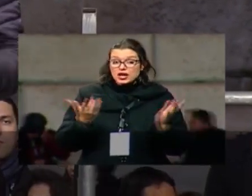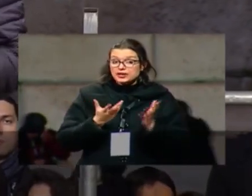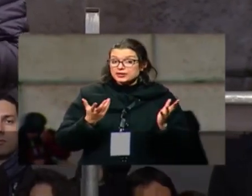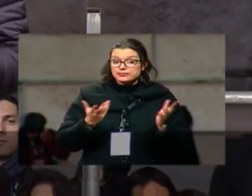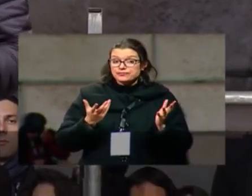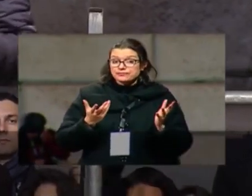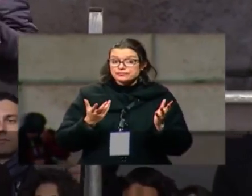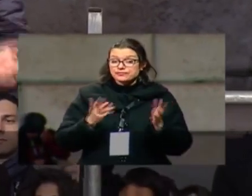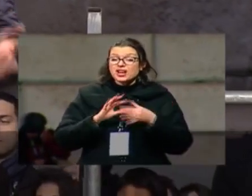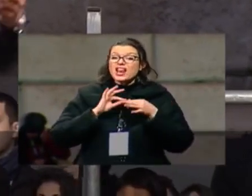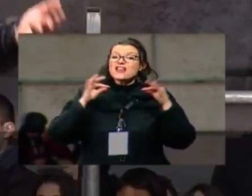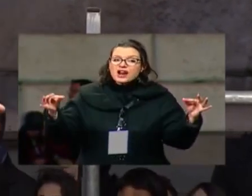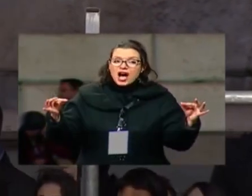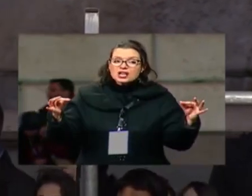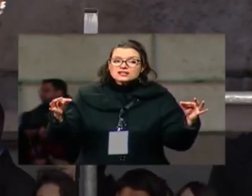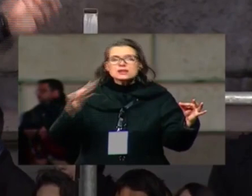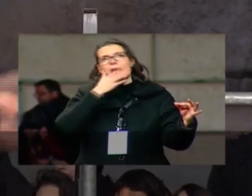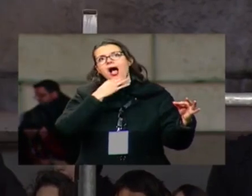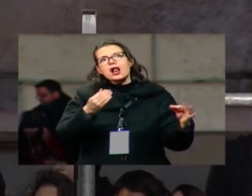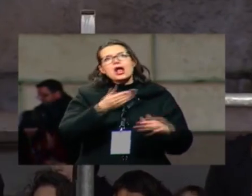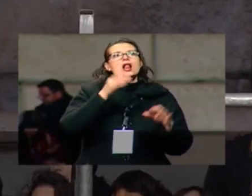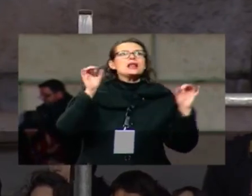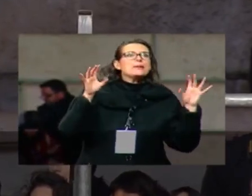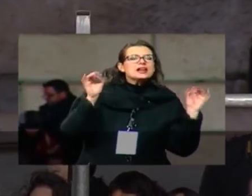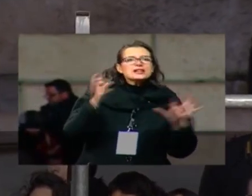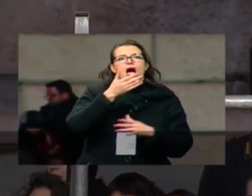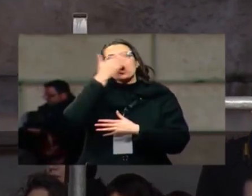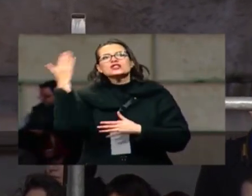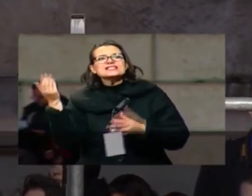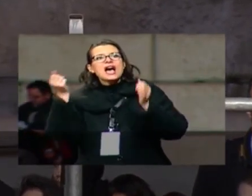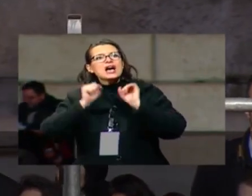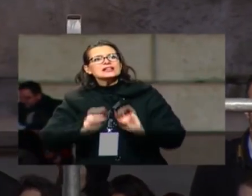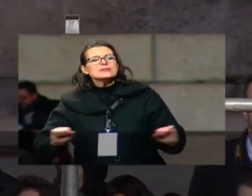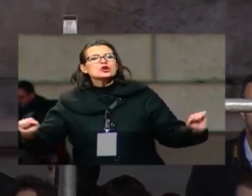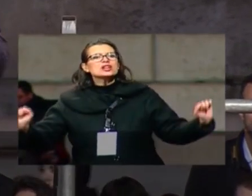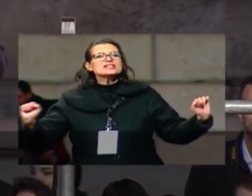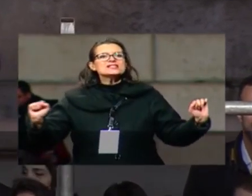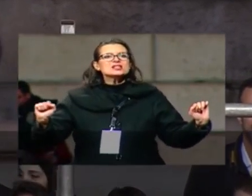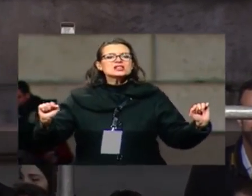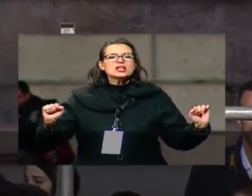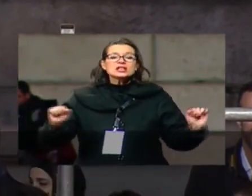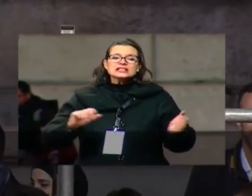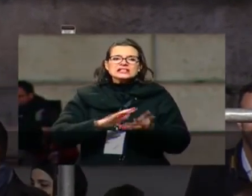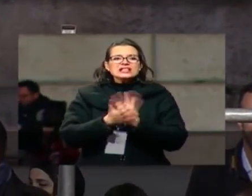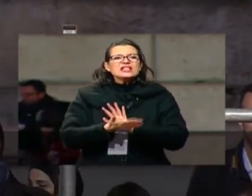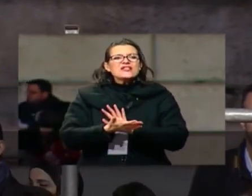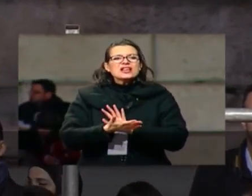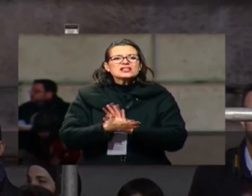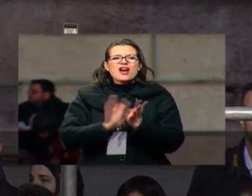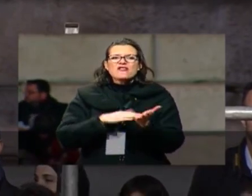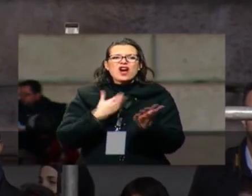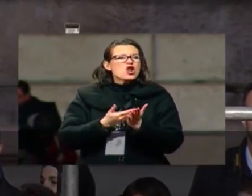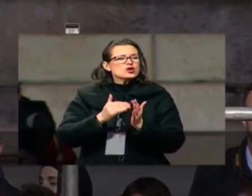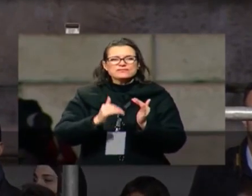parole buone oneste Libertà ste robe qui democrazia è una mistificazione che deriva da una disonestà